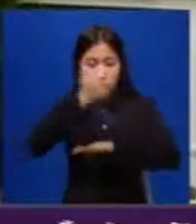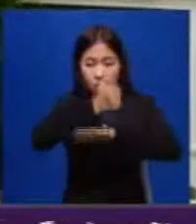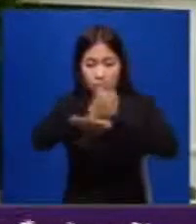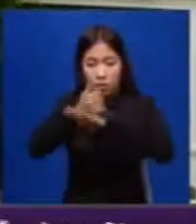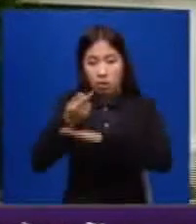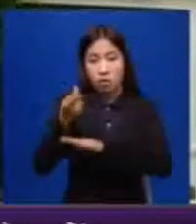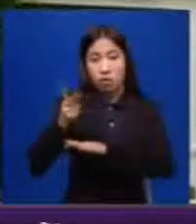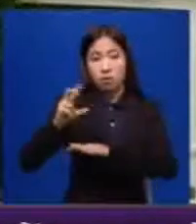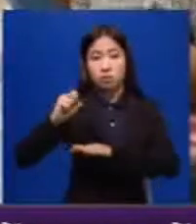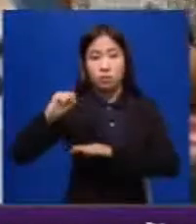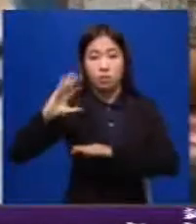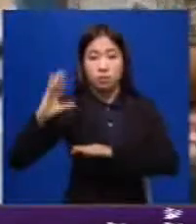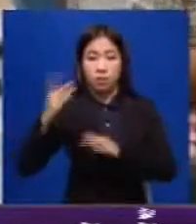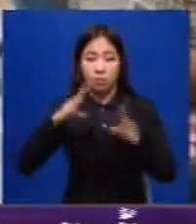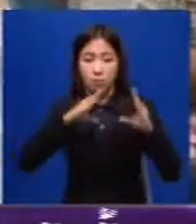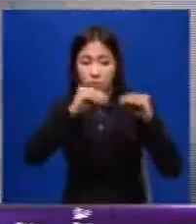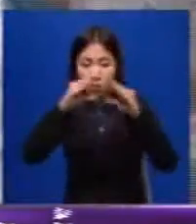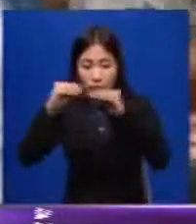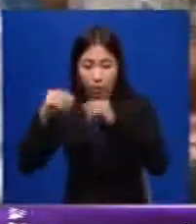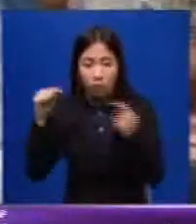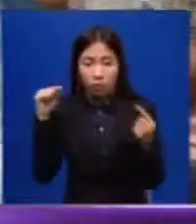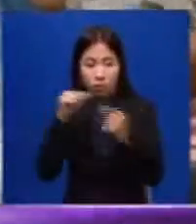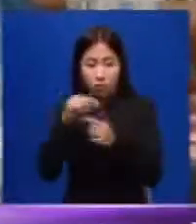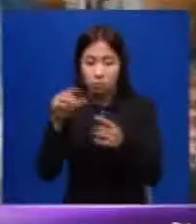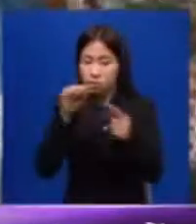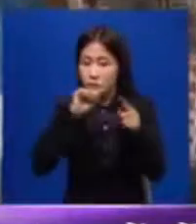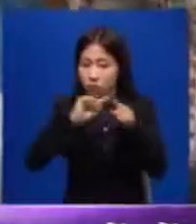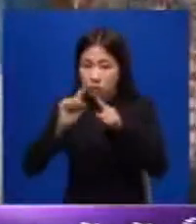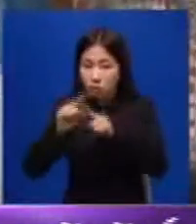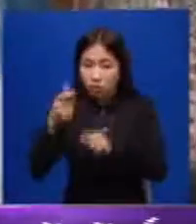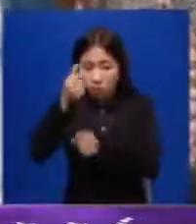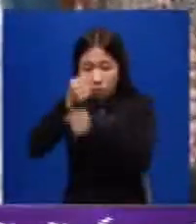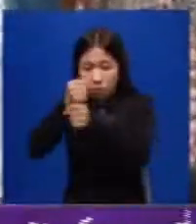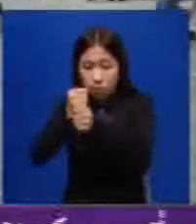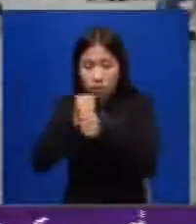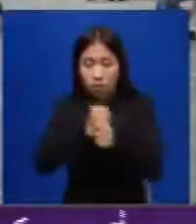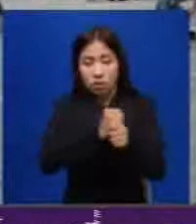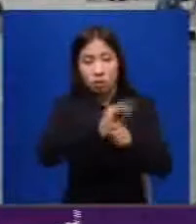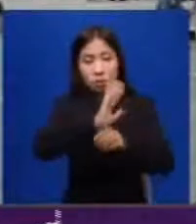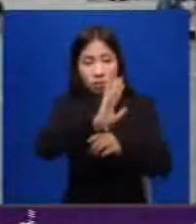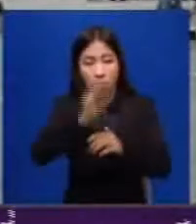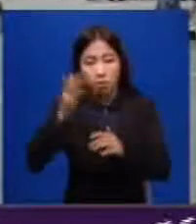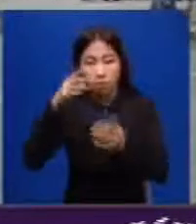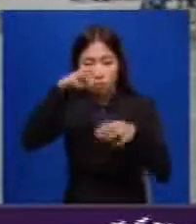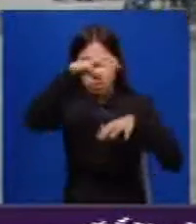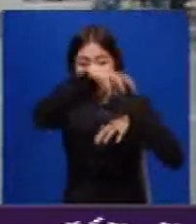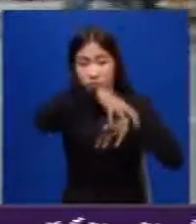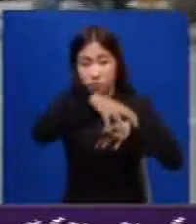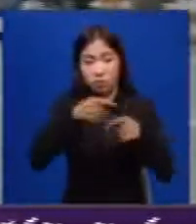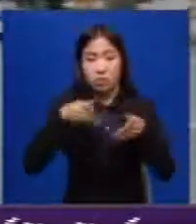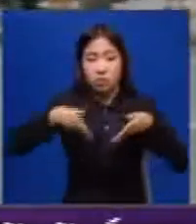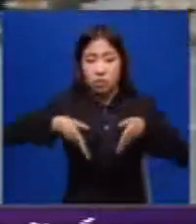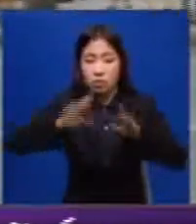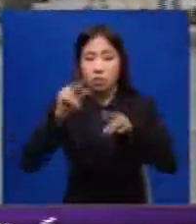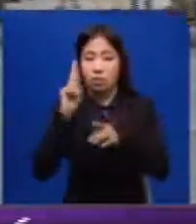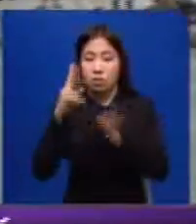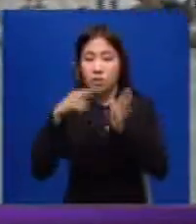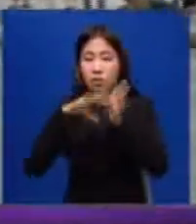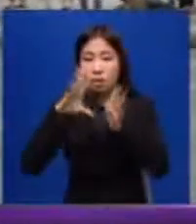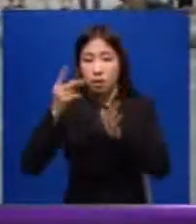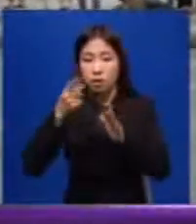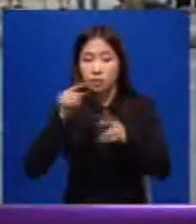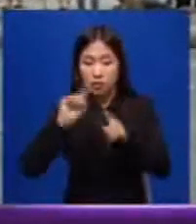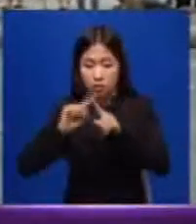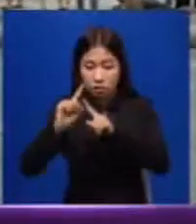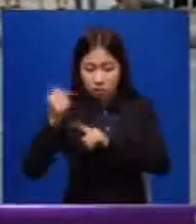าคสช.นะคะได้ประชุมติดตามสถานการณ์และความคืบหน้าการทำงานที่กองบัญชาการกองทัพบกถนนราชดำเนินค่ะขณะ